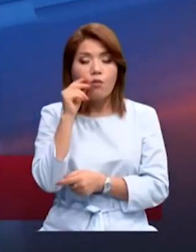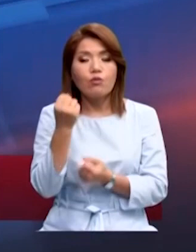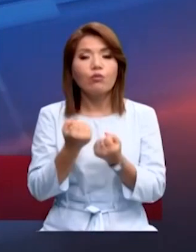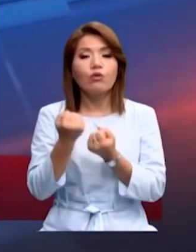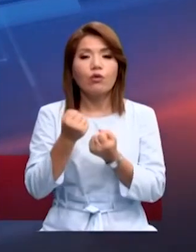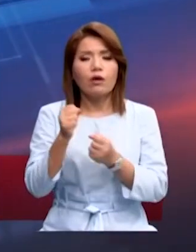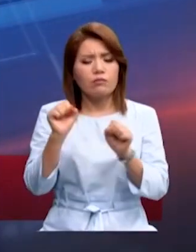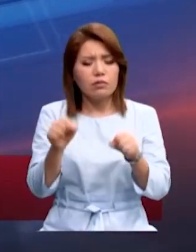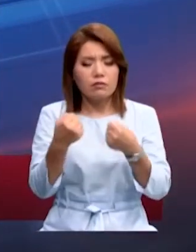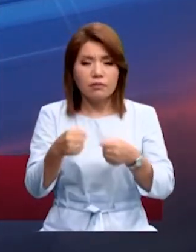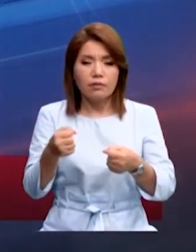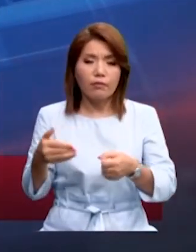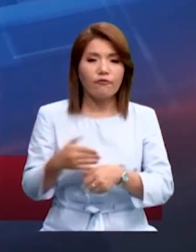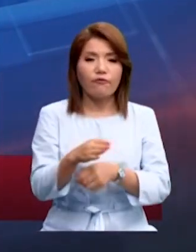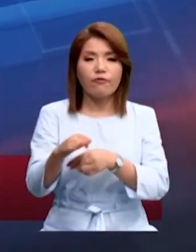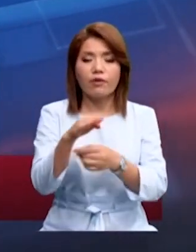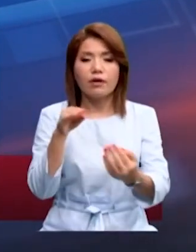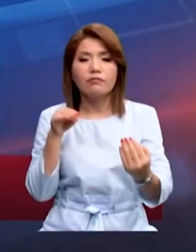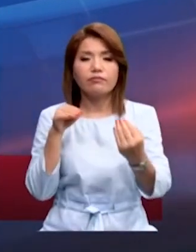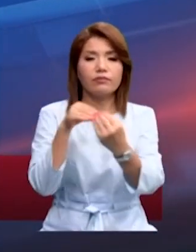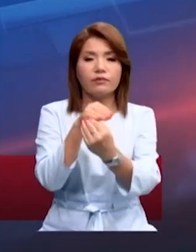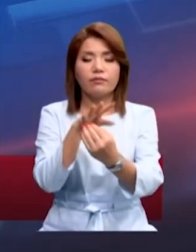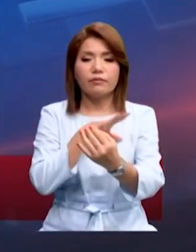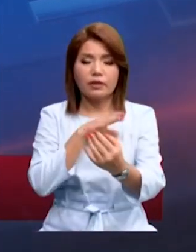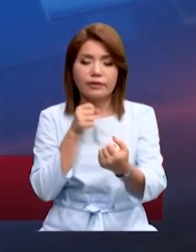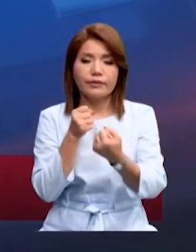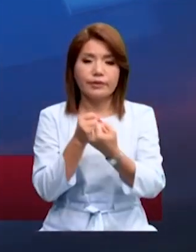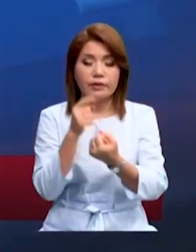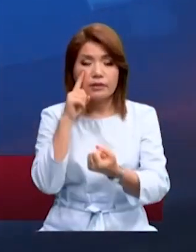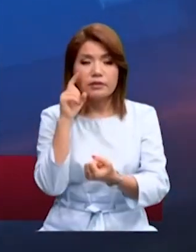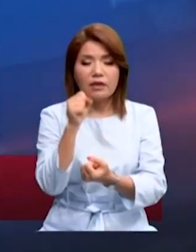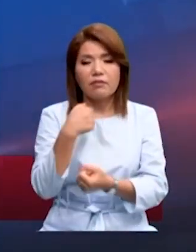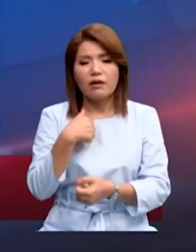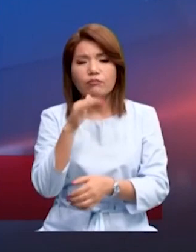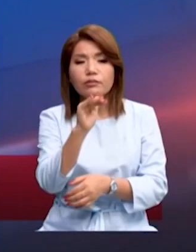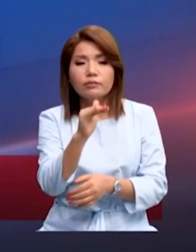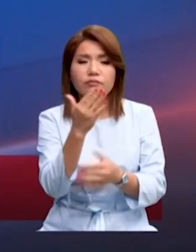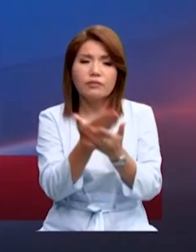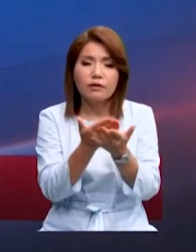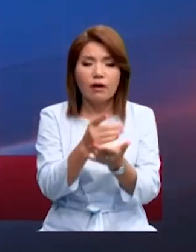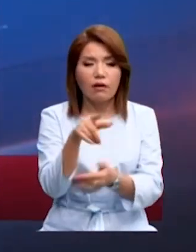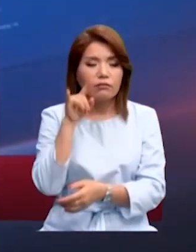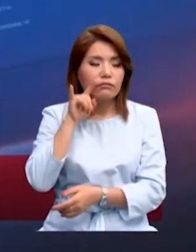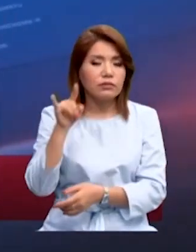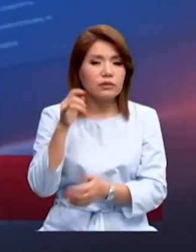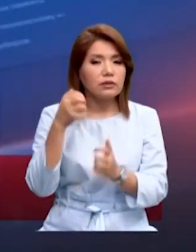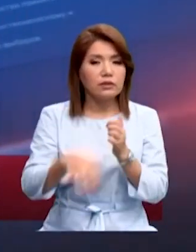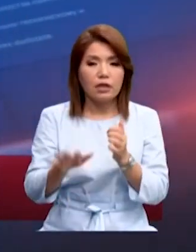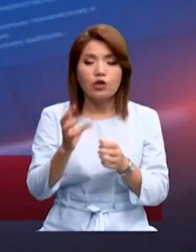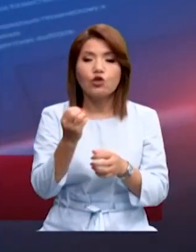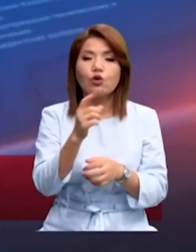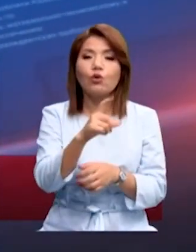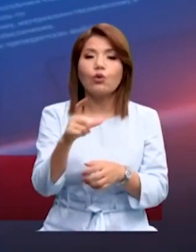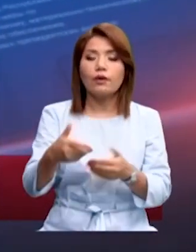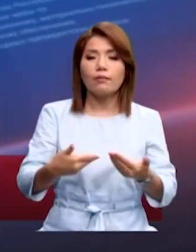соблюдал скоростной режим, выезжал на встречную полосу движения. Мои замечания проигнорировал. Кроме того, здесь не пропускают людей